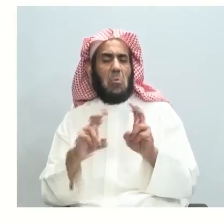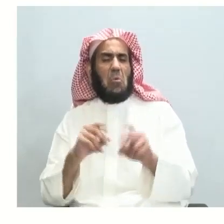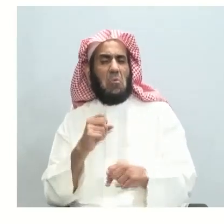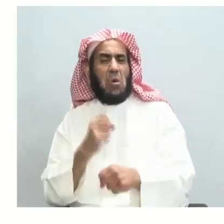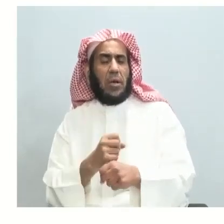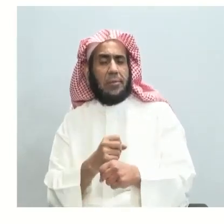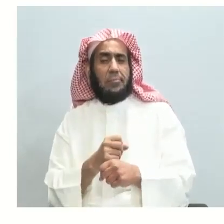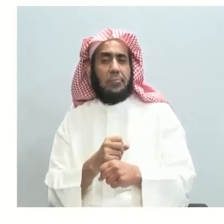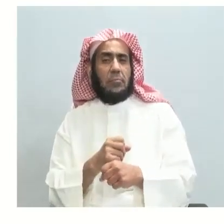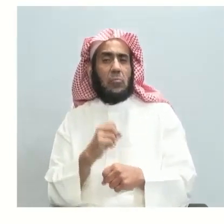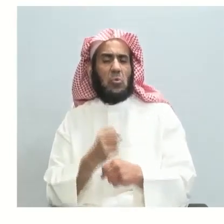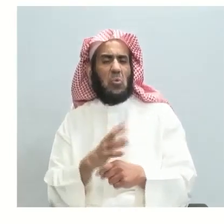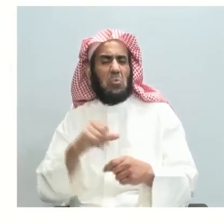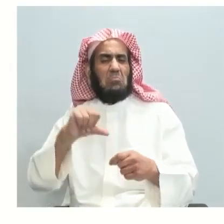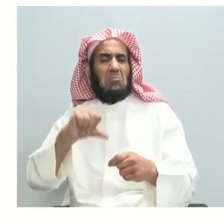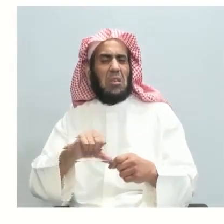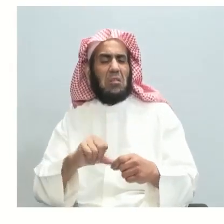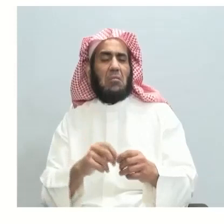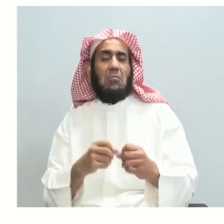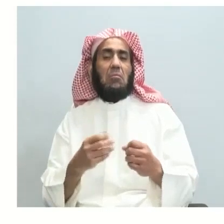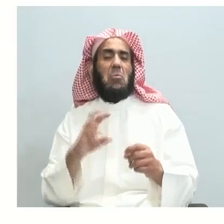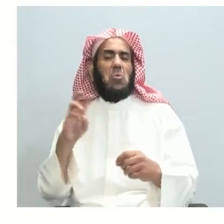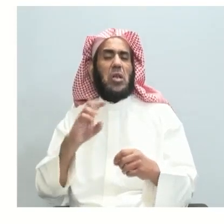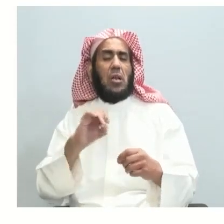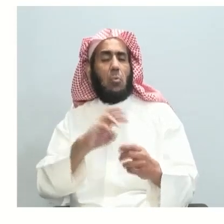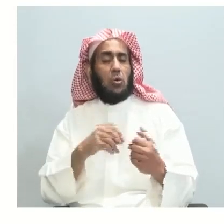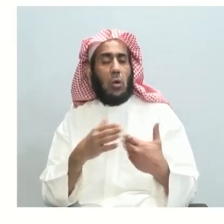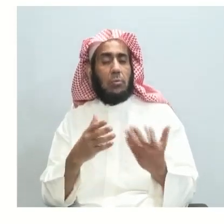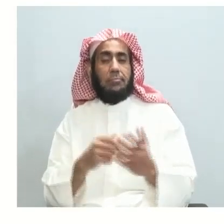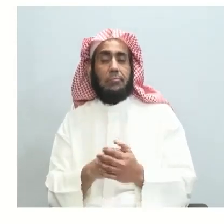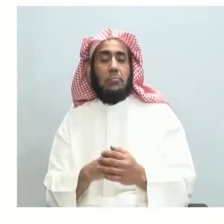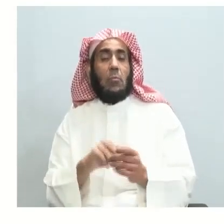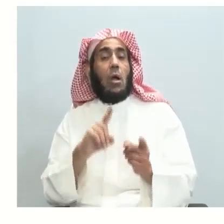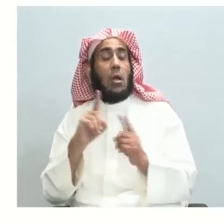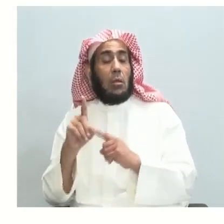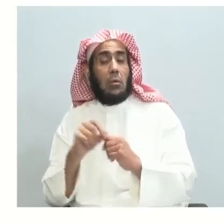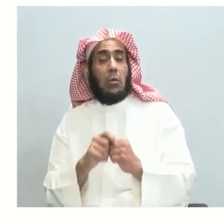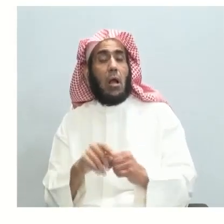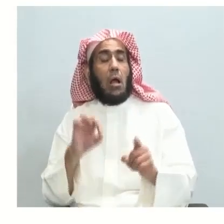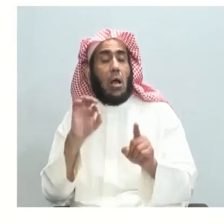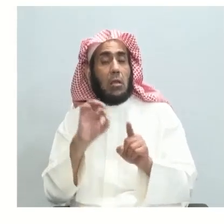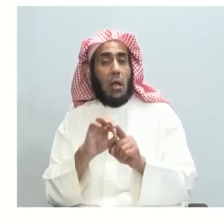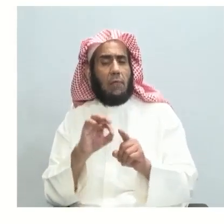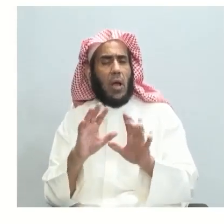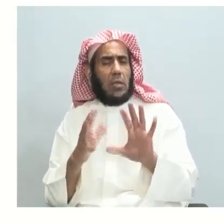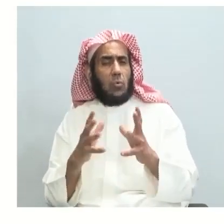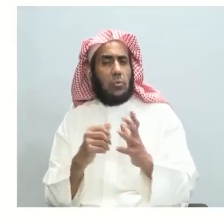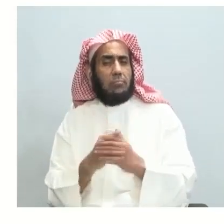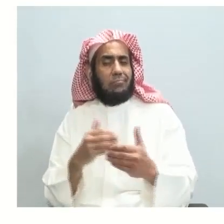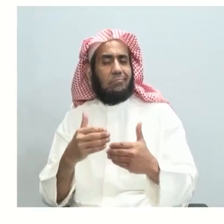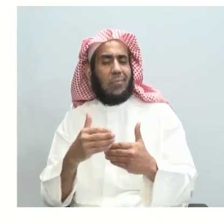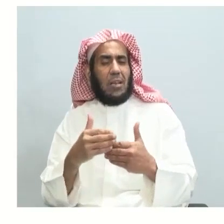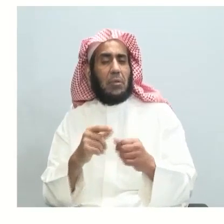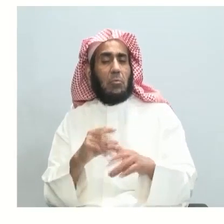وحدث تاثرها السمعه قد تضر المنشا ايضا هنالك اهداف قد تكون قريبه